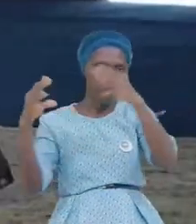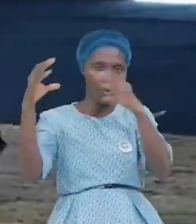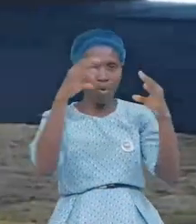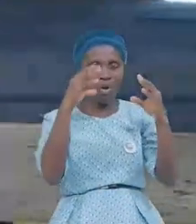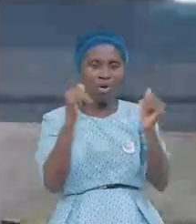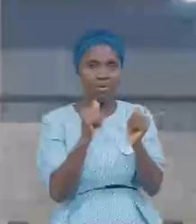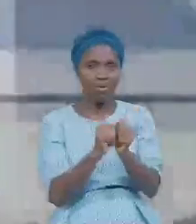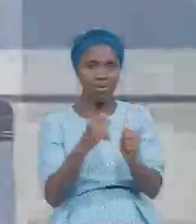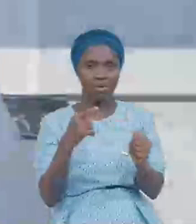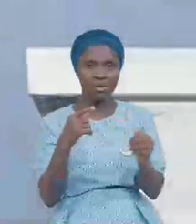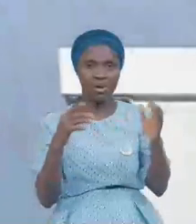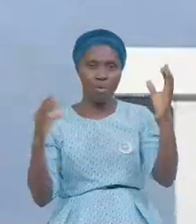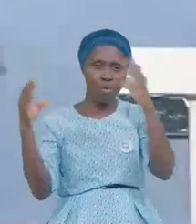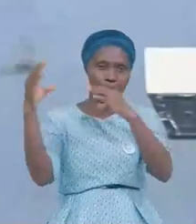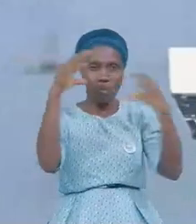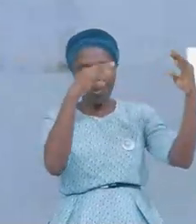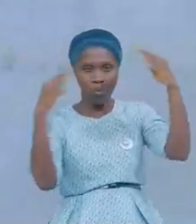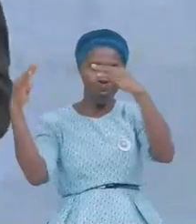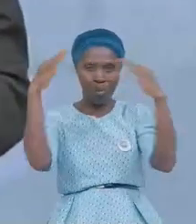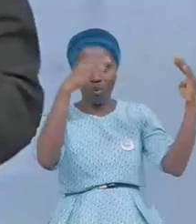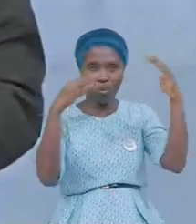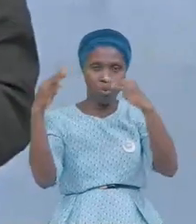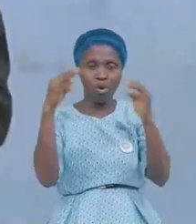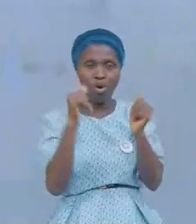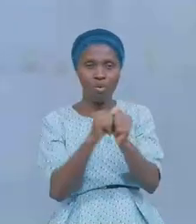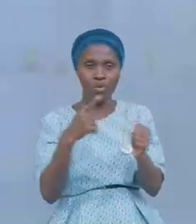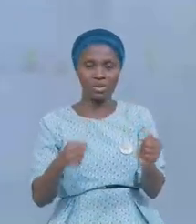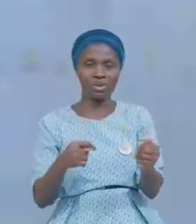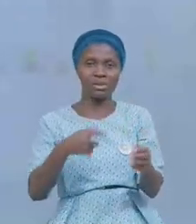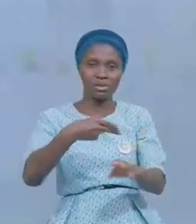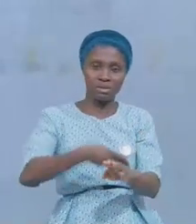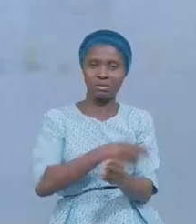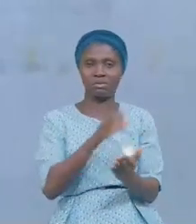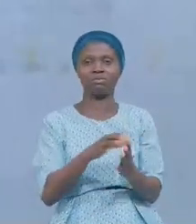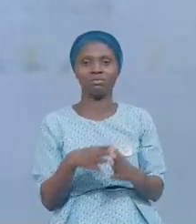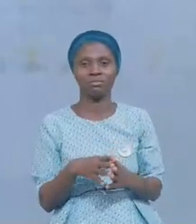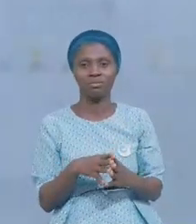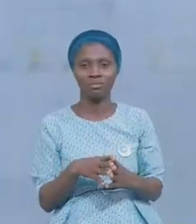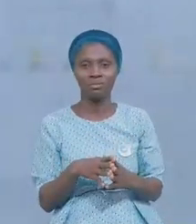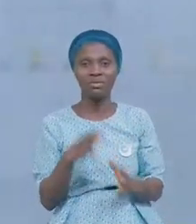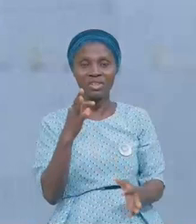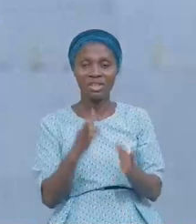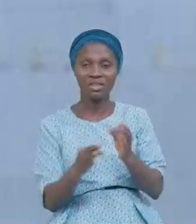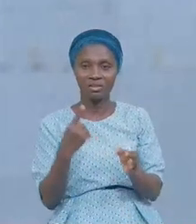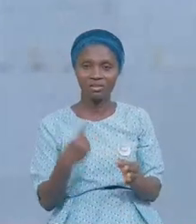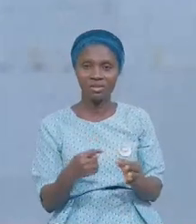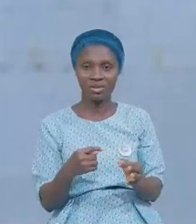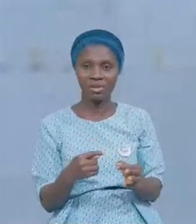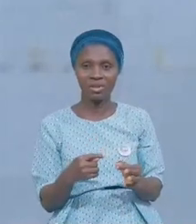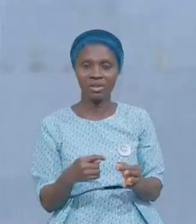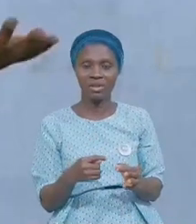Si les ennemis de l'évangile peuvent oublier la couleur de leur peau, s'ils peuvent